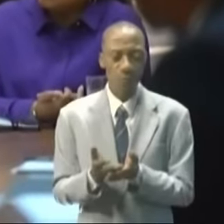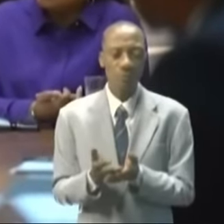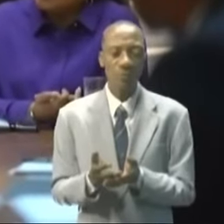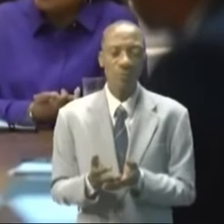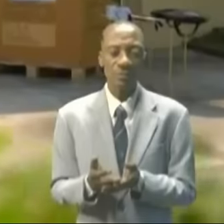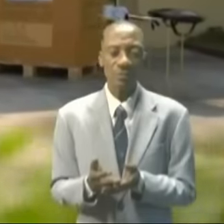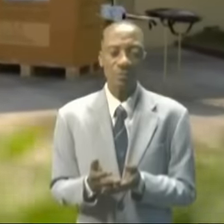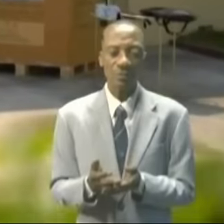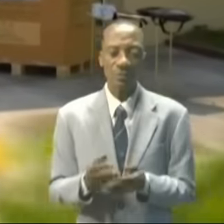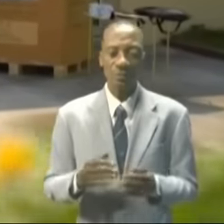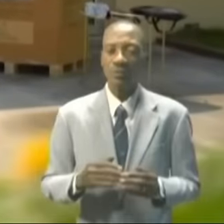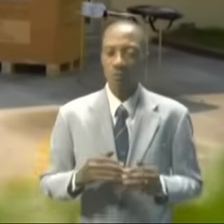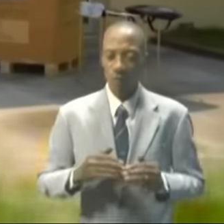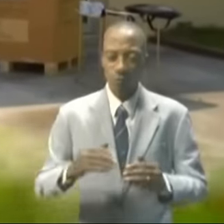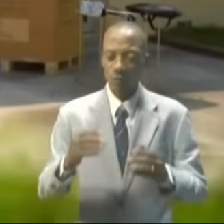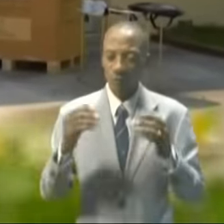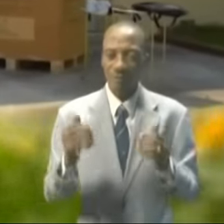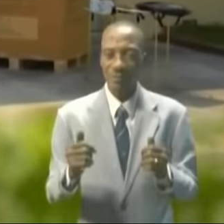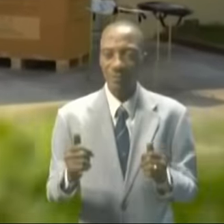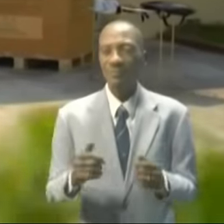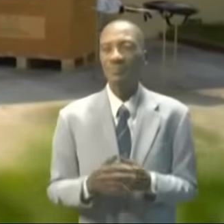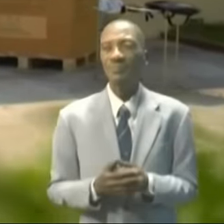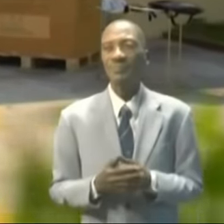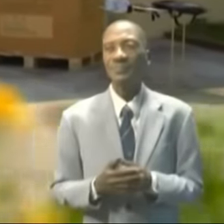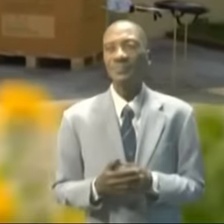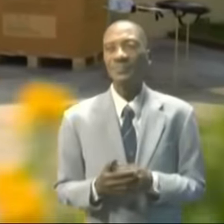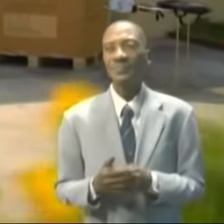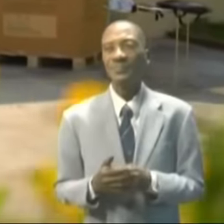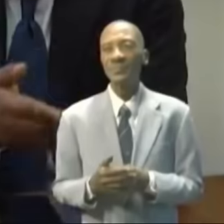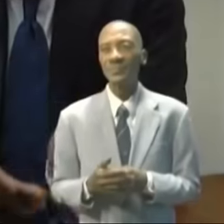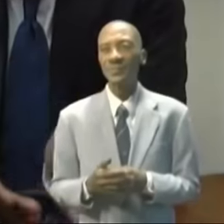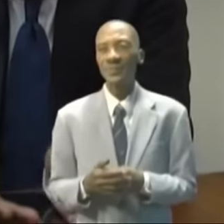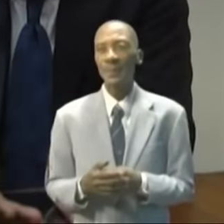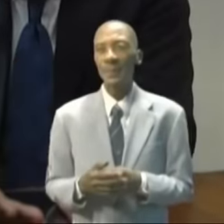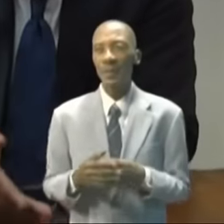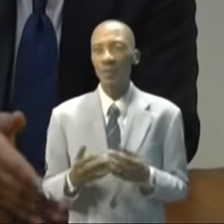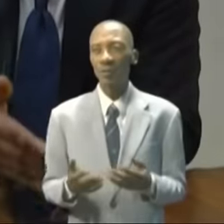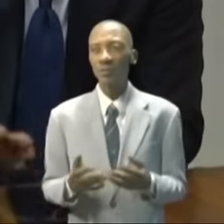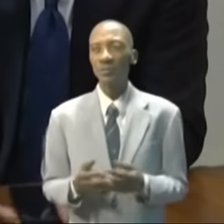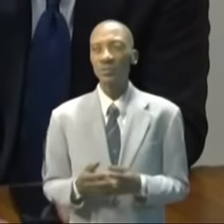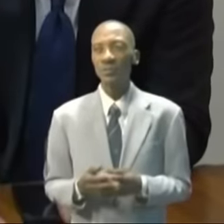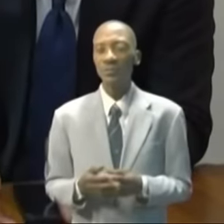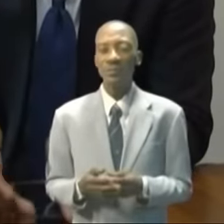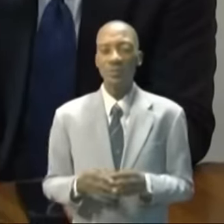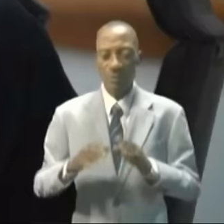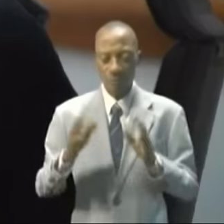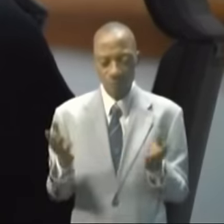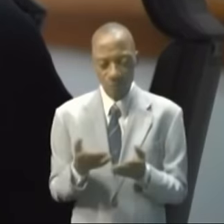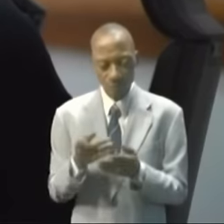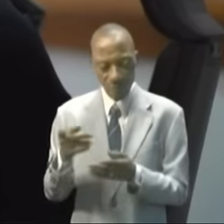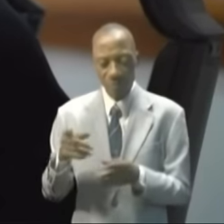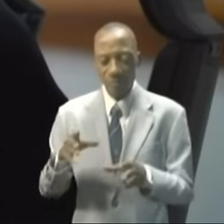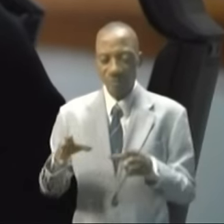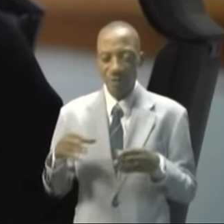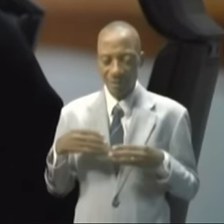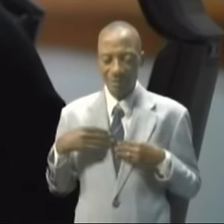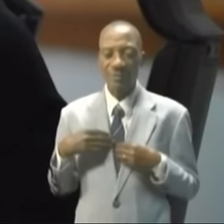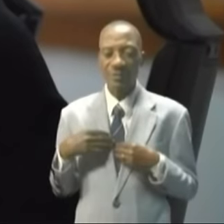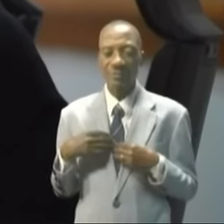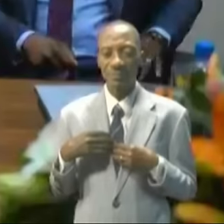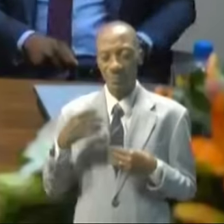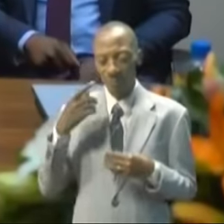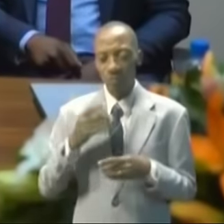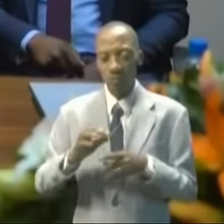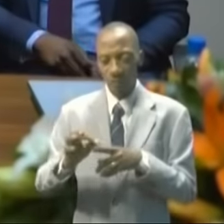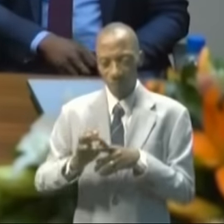patients. En plus de ces équipements, la CEMIC s'engage également à prendre en charge la formation de médecins qui seront désignés